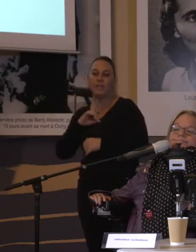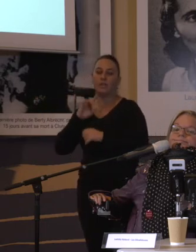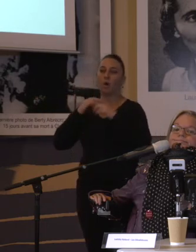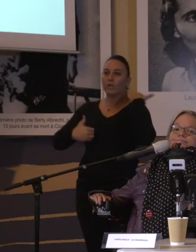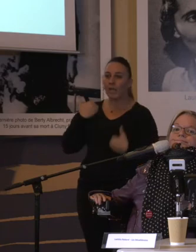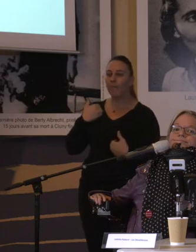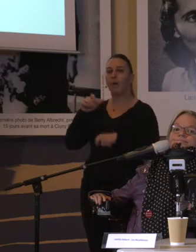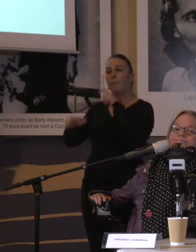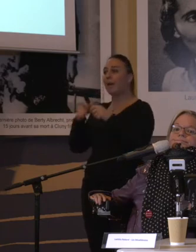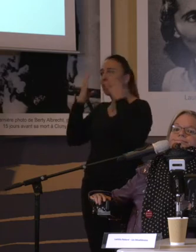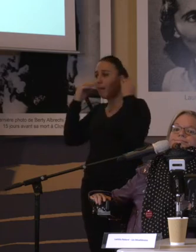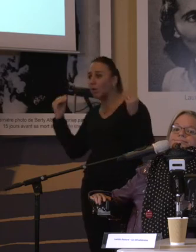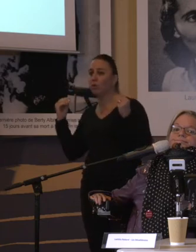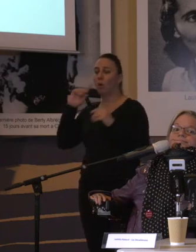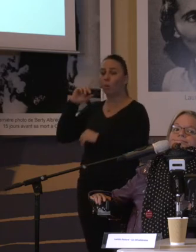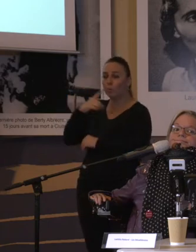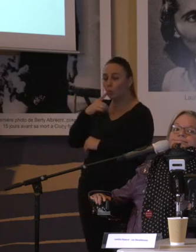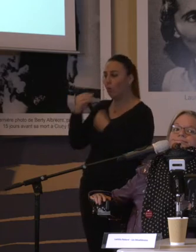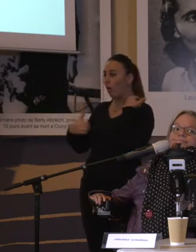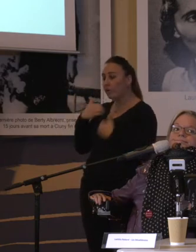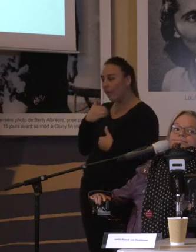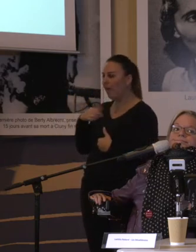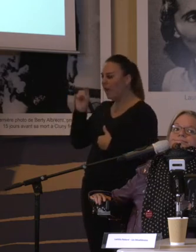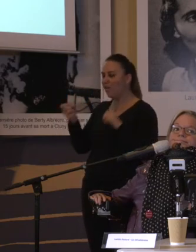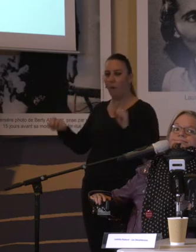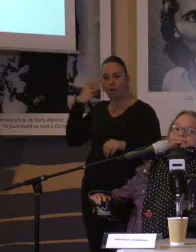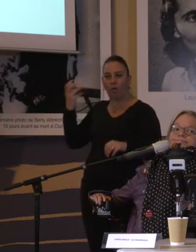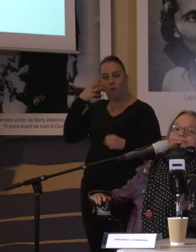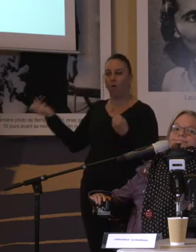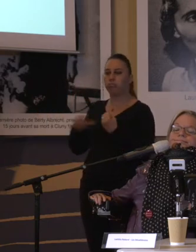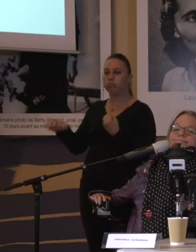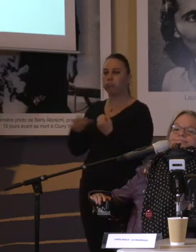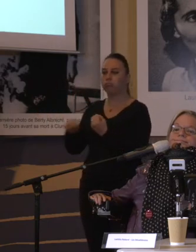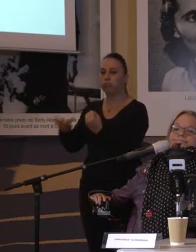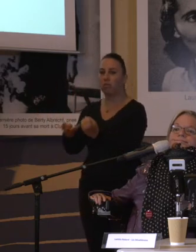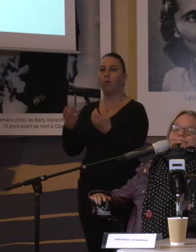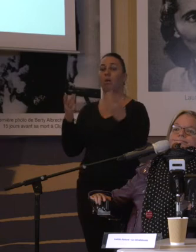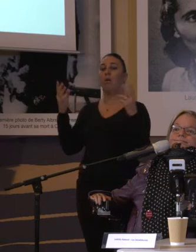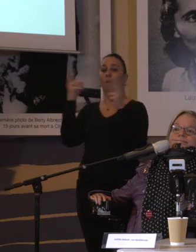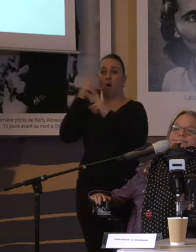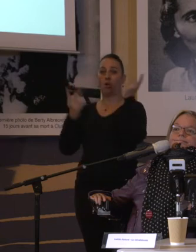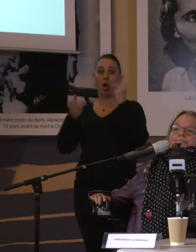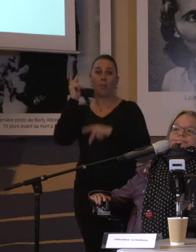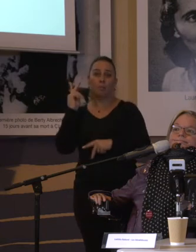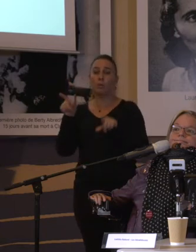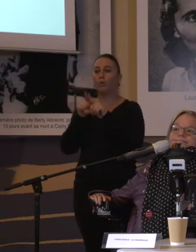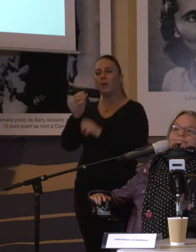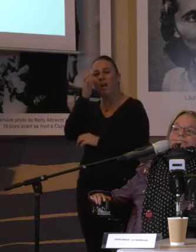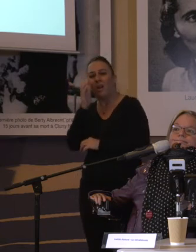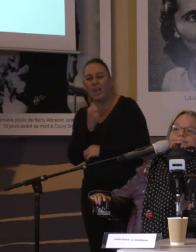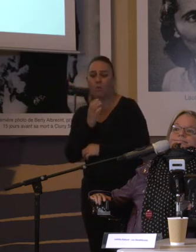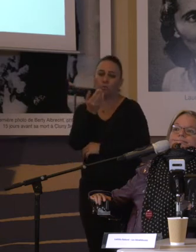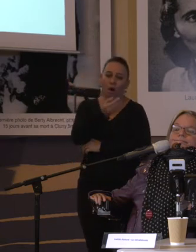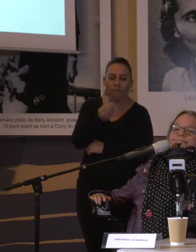enfants malentendants et sourds handicapés à se faire équiper d'un plan cochléaire et plus généralement l'absence d'écoute et de consultation des